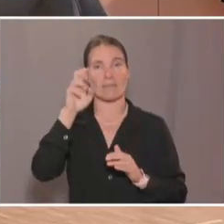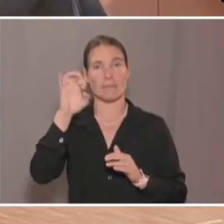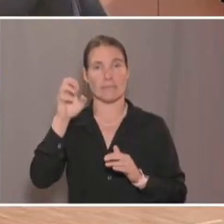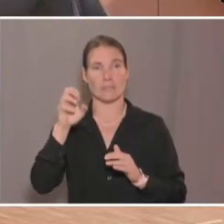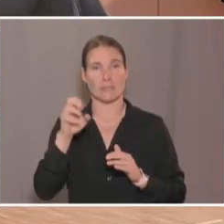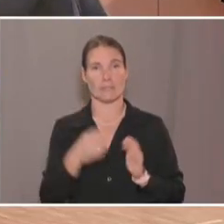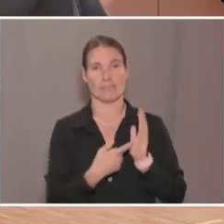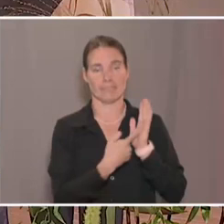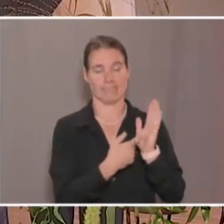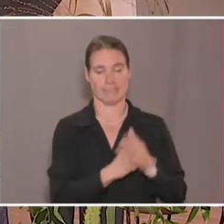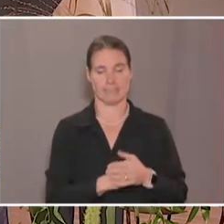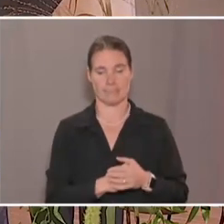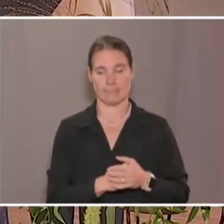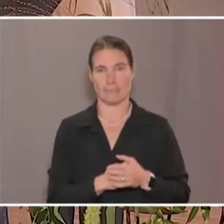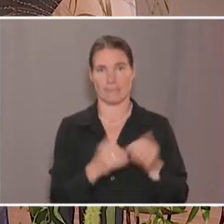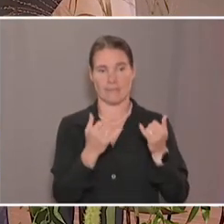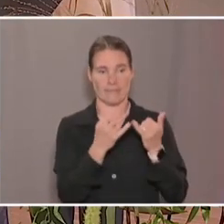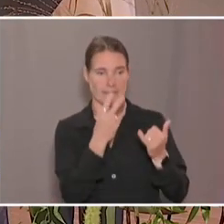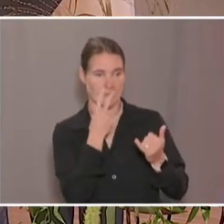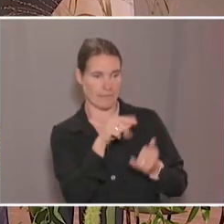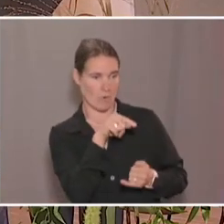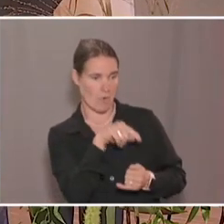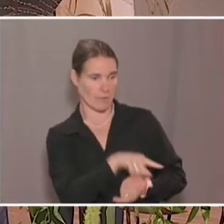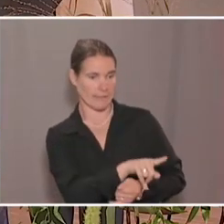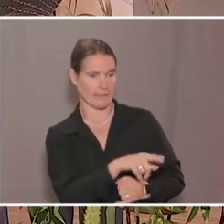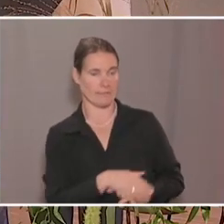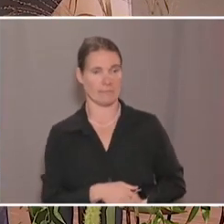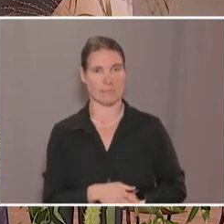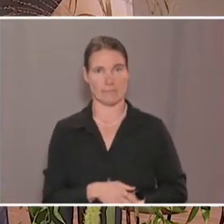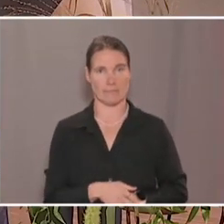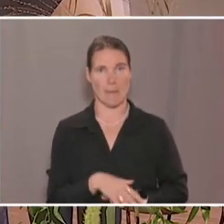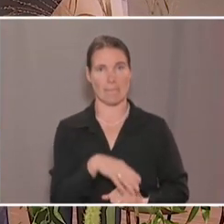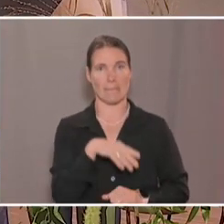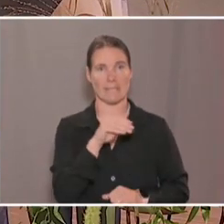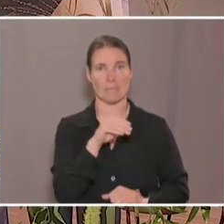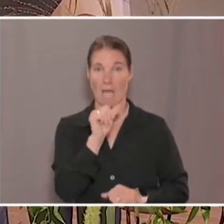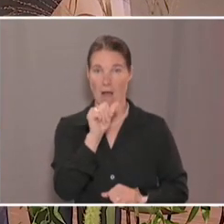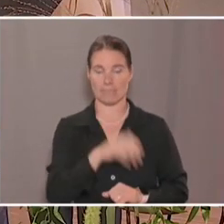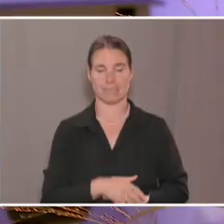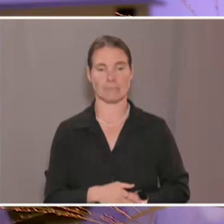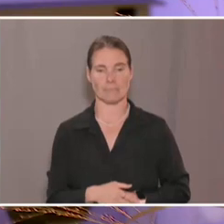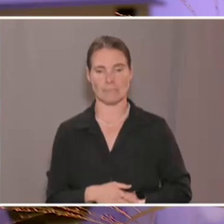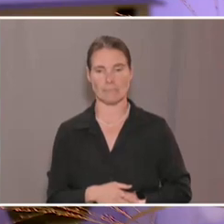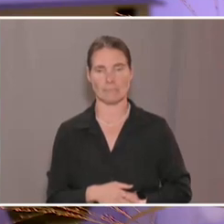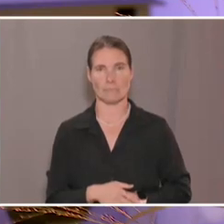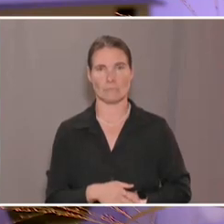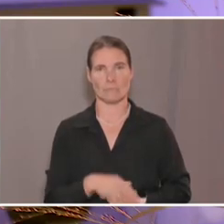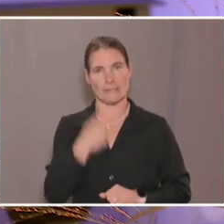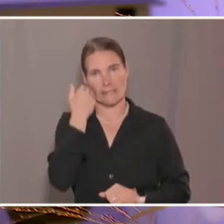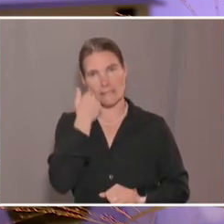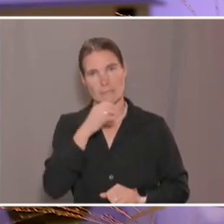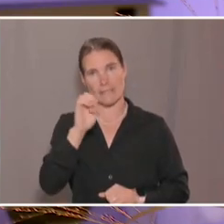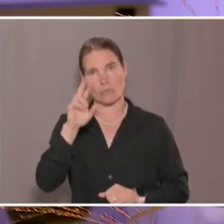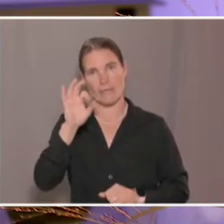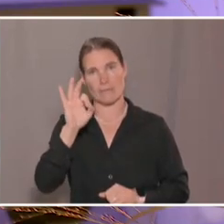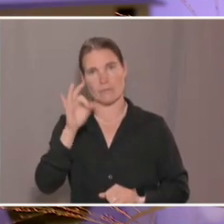vorbringen. Wie sehen wir euch eigentlich? Und ich beginne bei A. Liebe EOF,